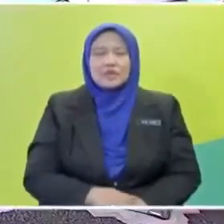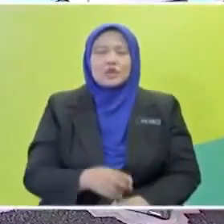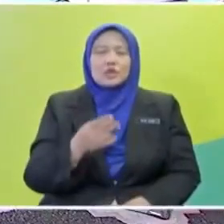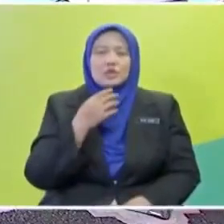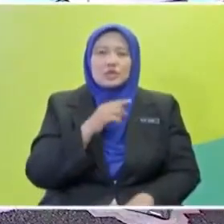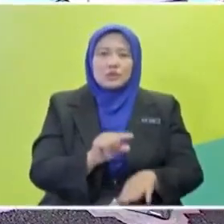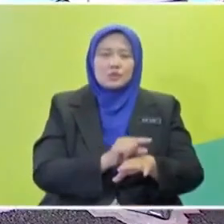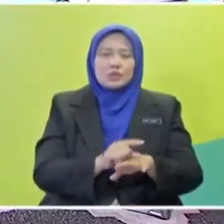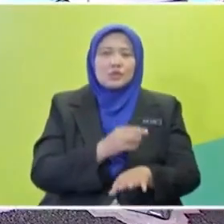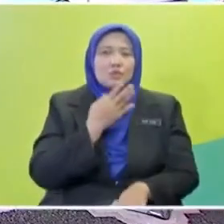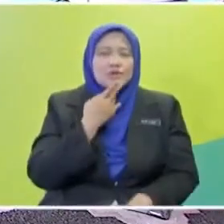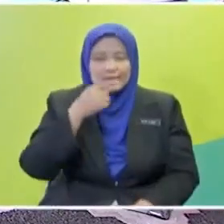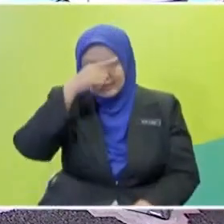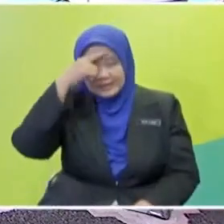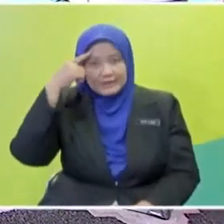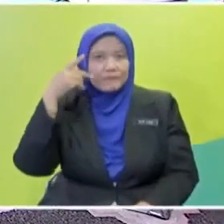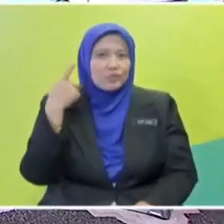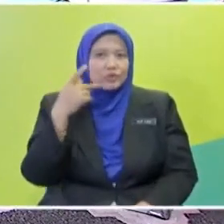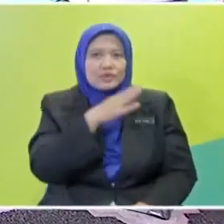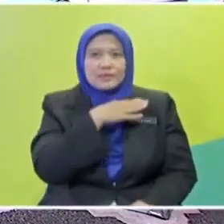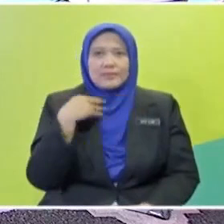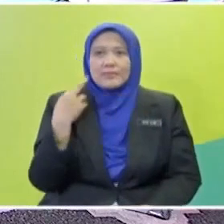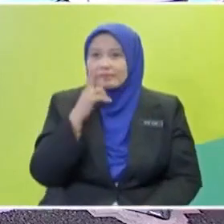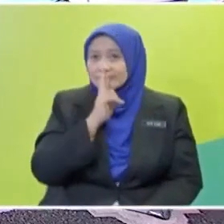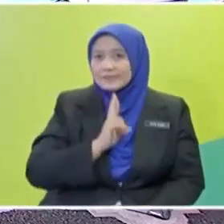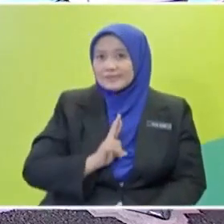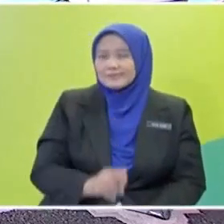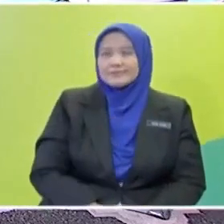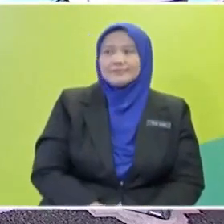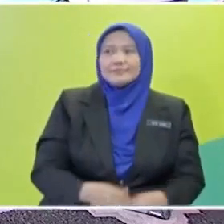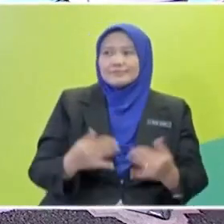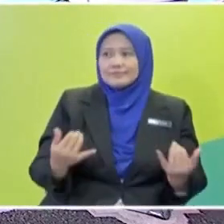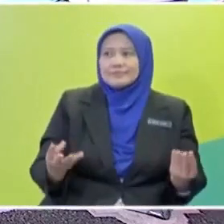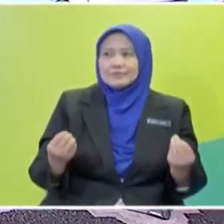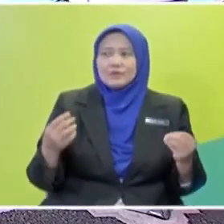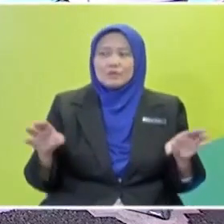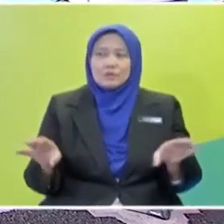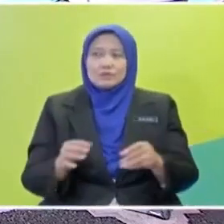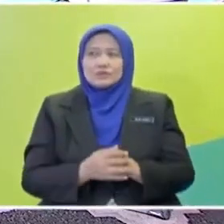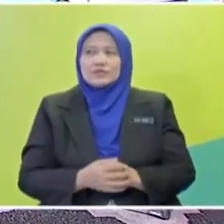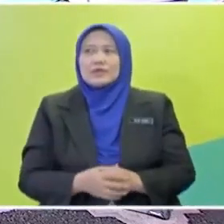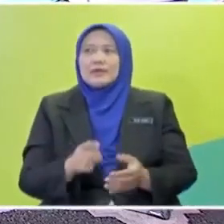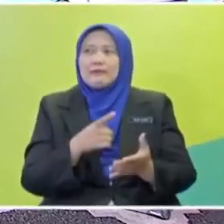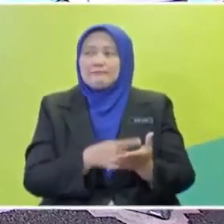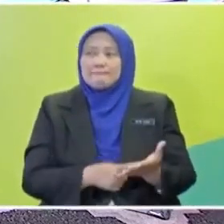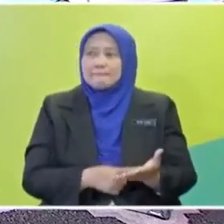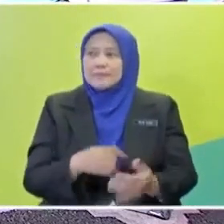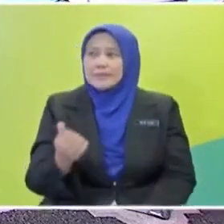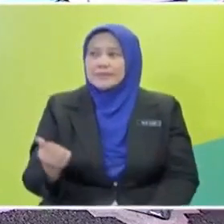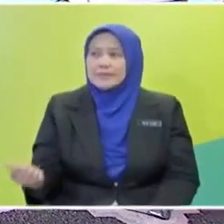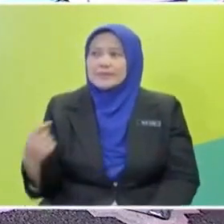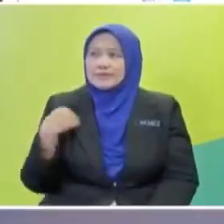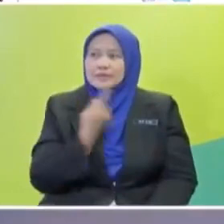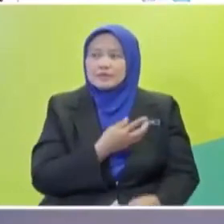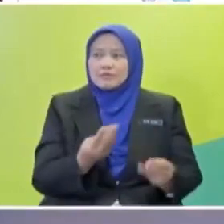merah sahaja. Okey, kita dah tahu ni. Jadi kita nak buat yang ni, kita kena tahu dulu okey, apa peralatan yang kita guna,